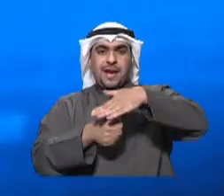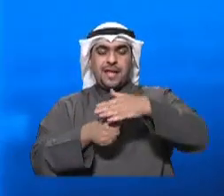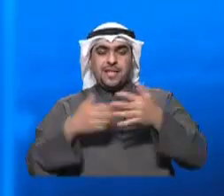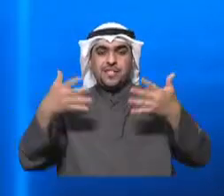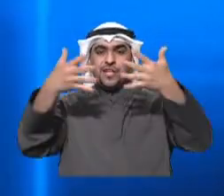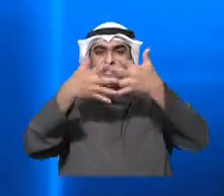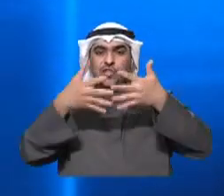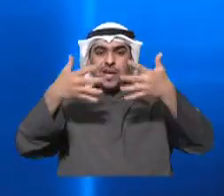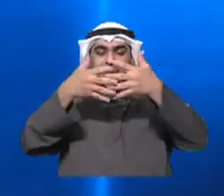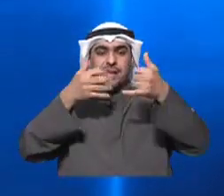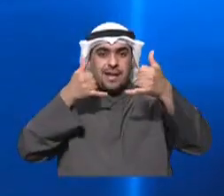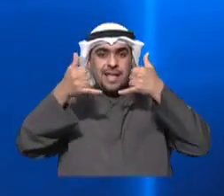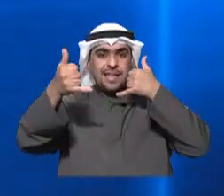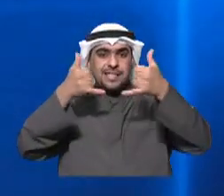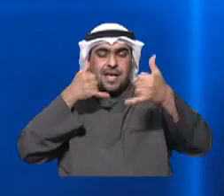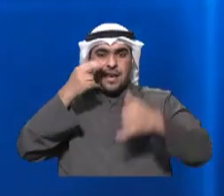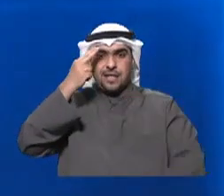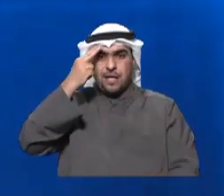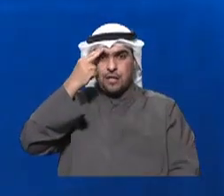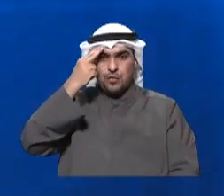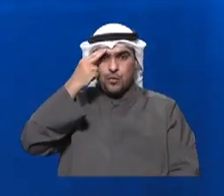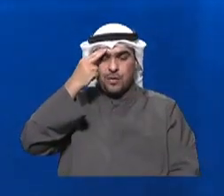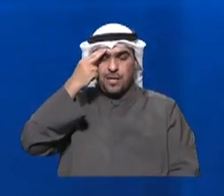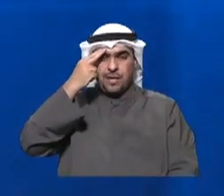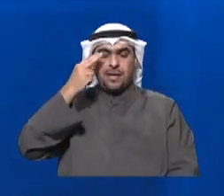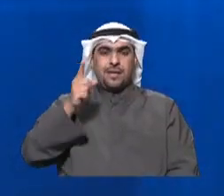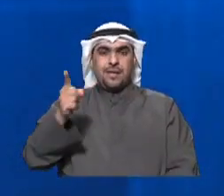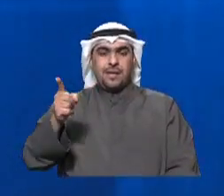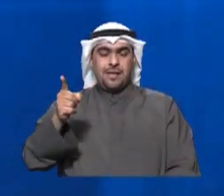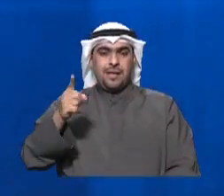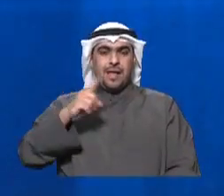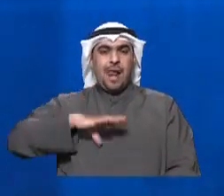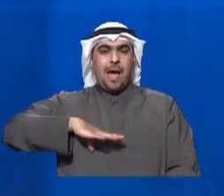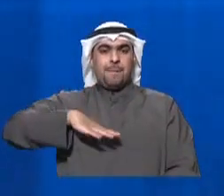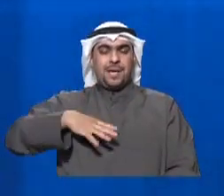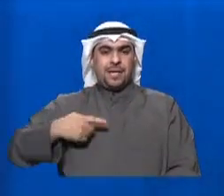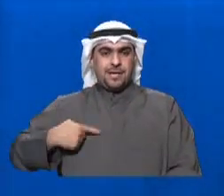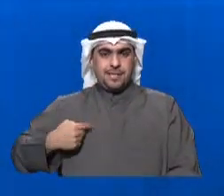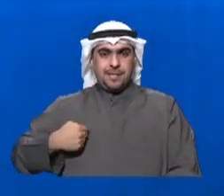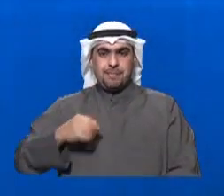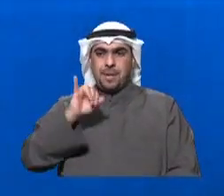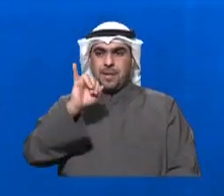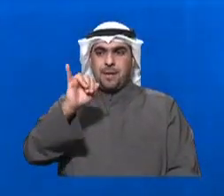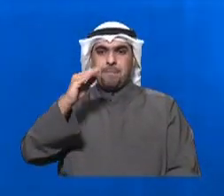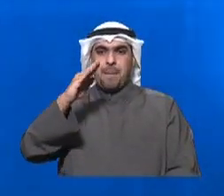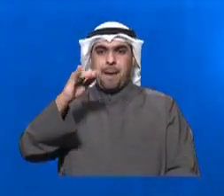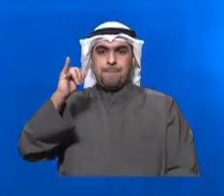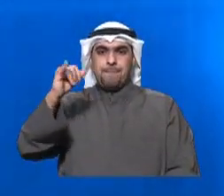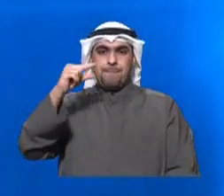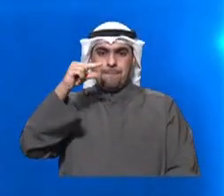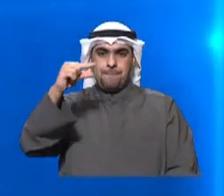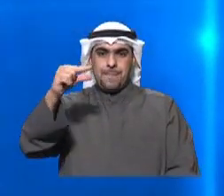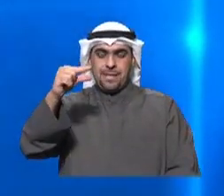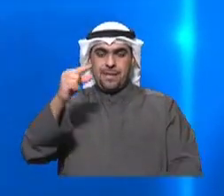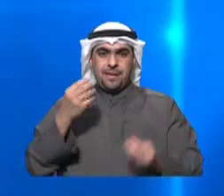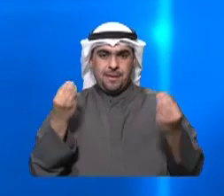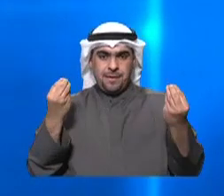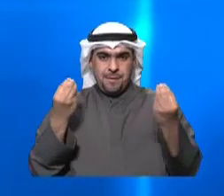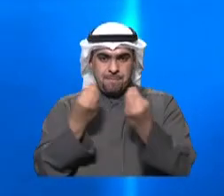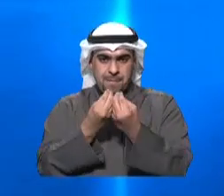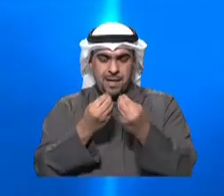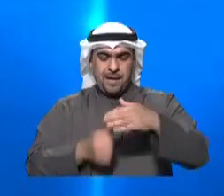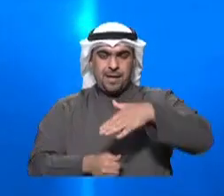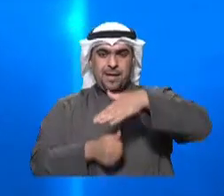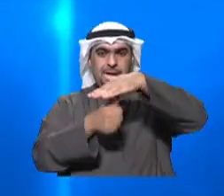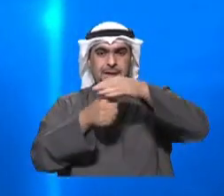الاتصالات السعودية صاحب السمو الملكي الأمير محمد بن خالد العبدالله الفيصل آل سعود ورؤساء مجالس